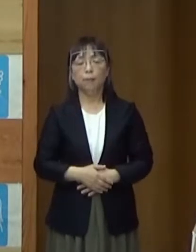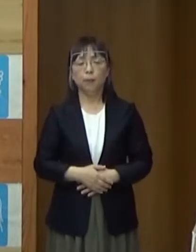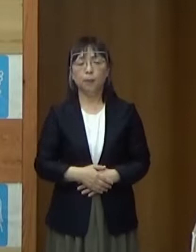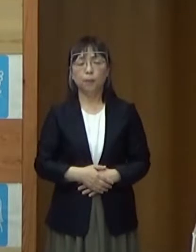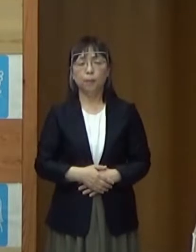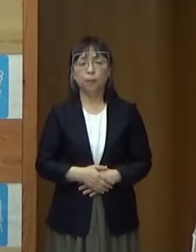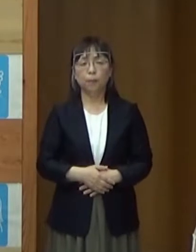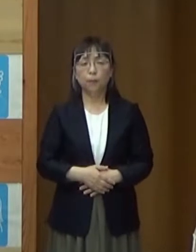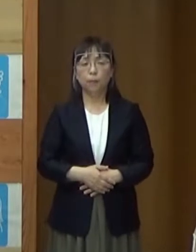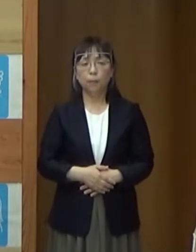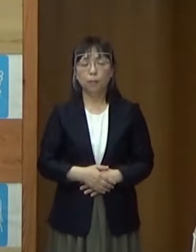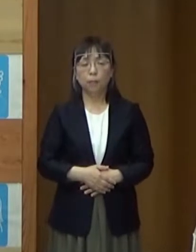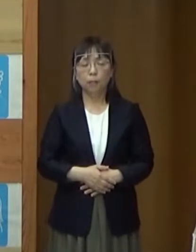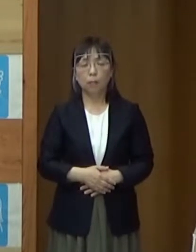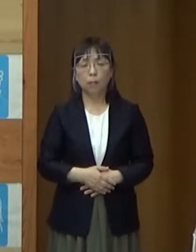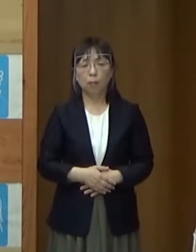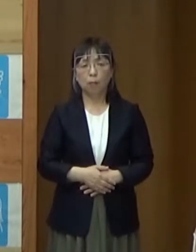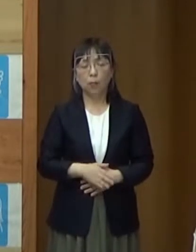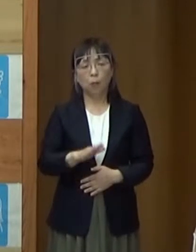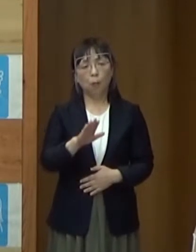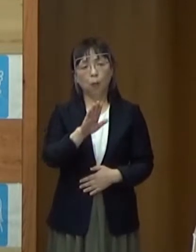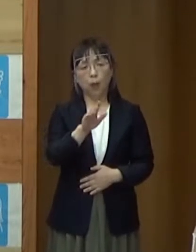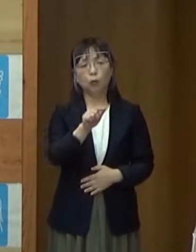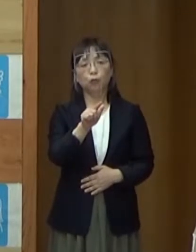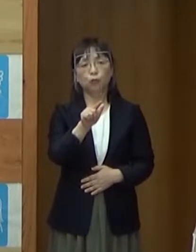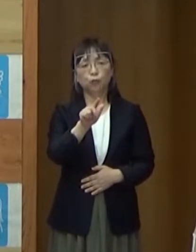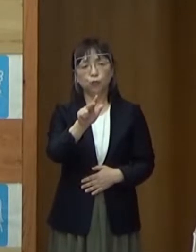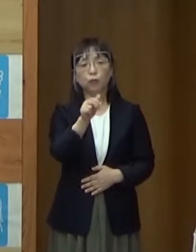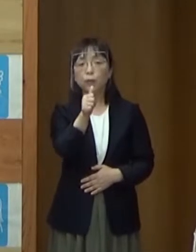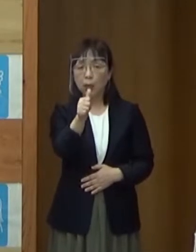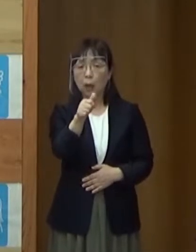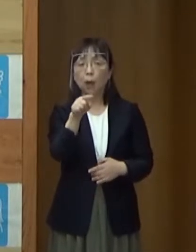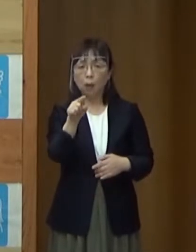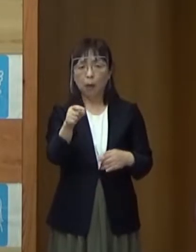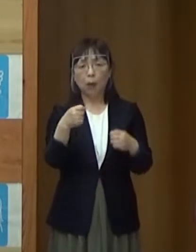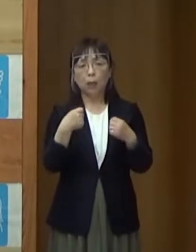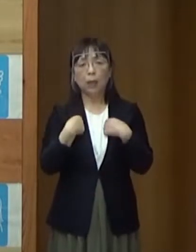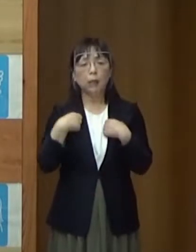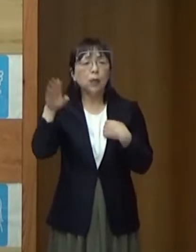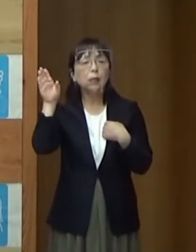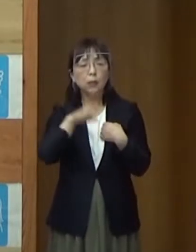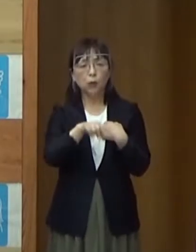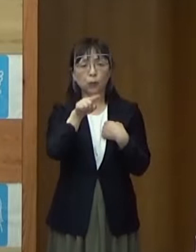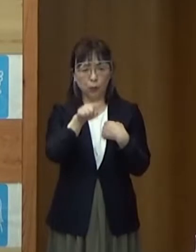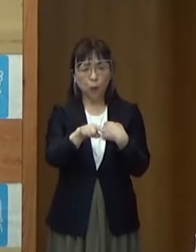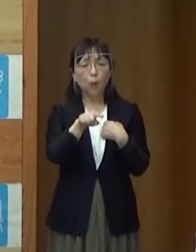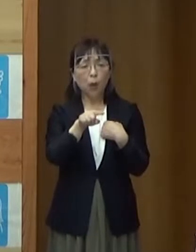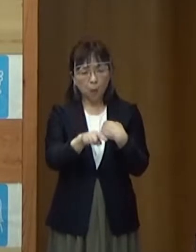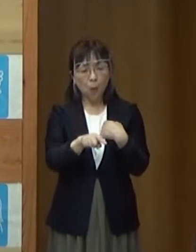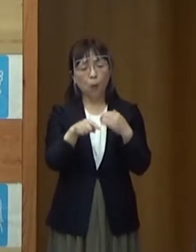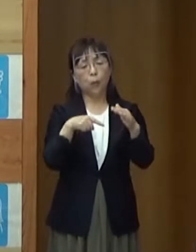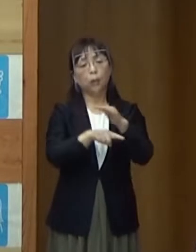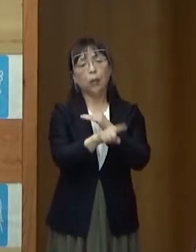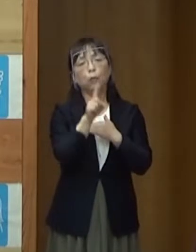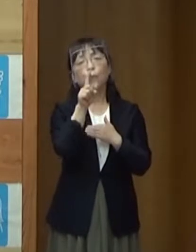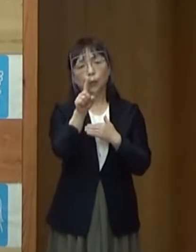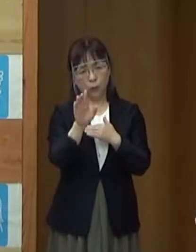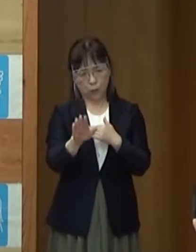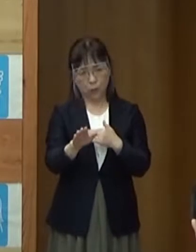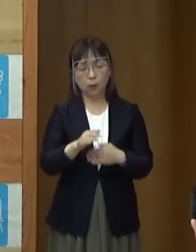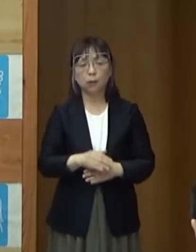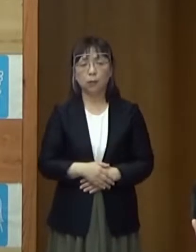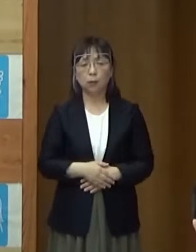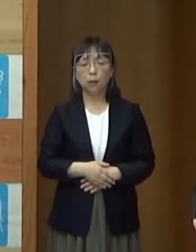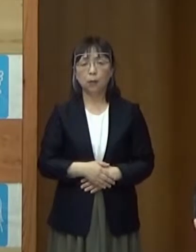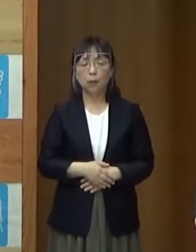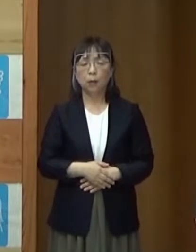えています。まあ、感染性の高いデルタ株、これも影響したというふうに考えますし、まあ、こういった